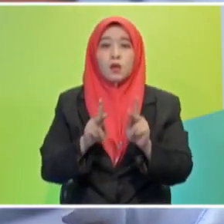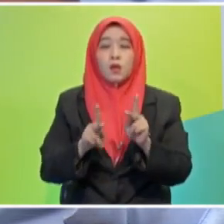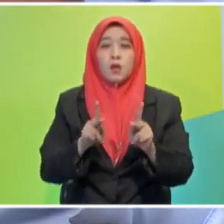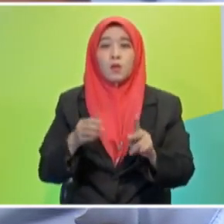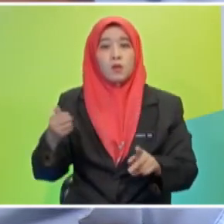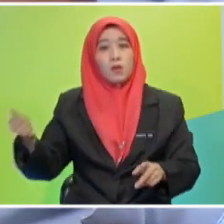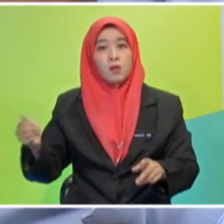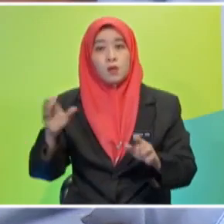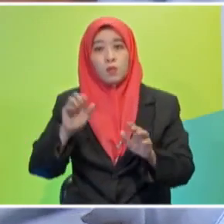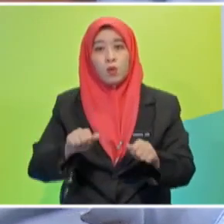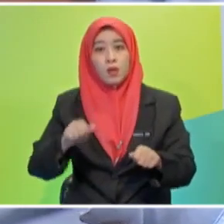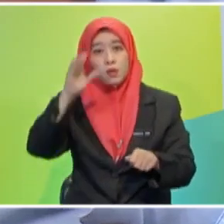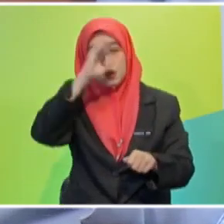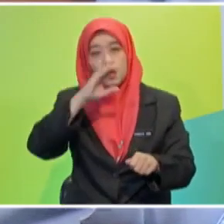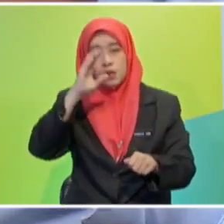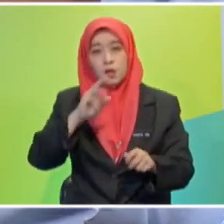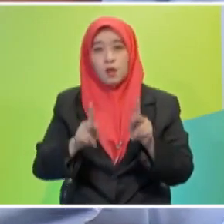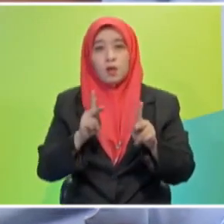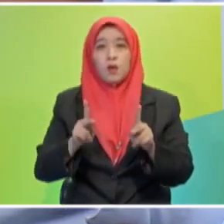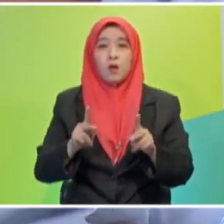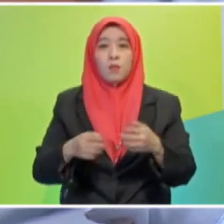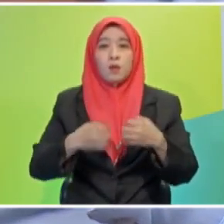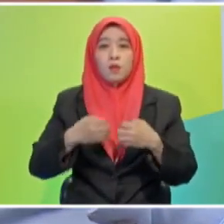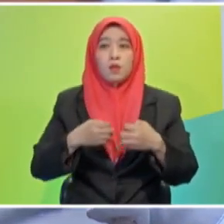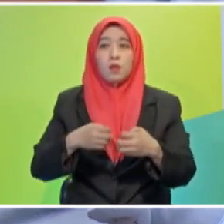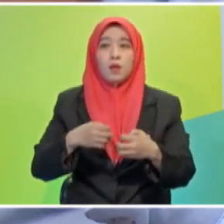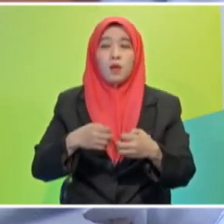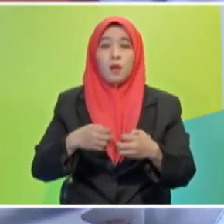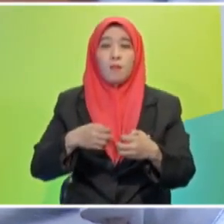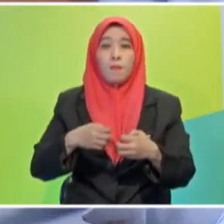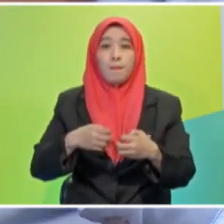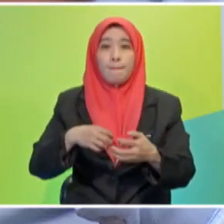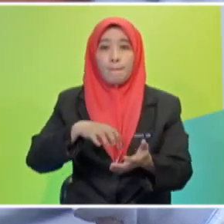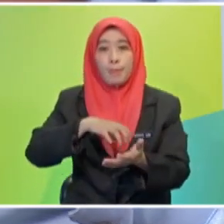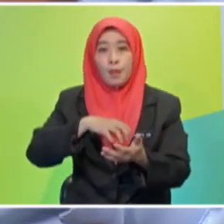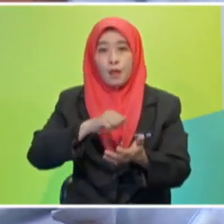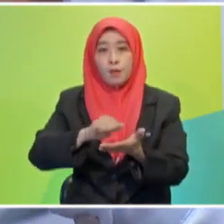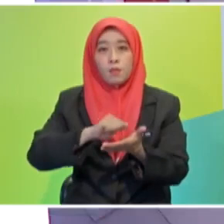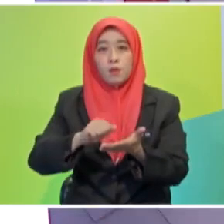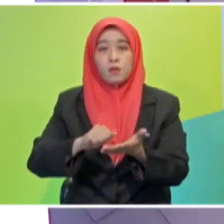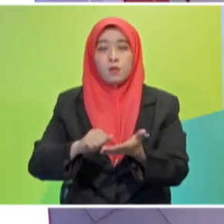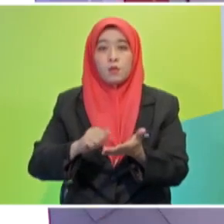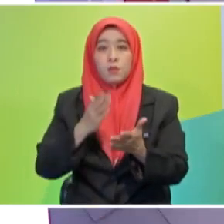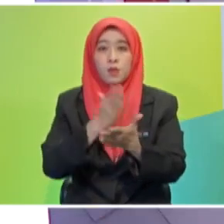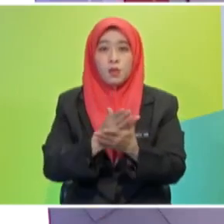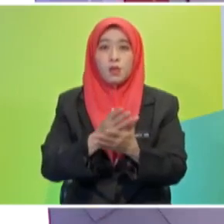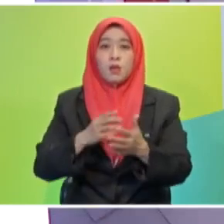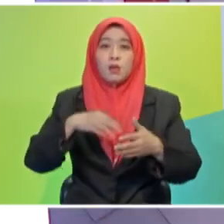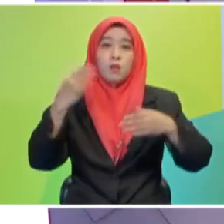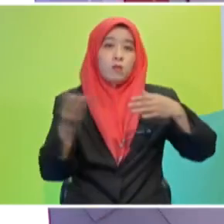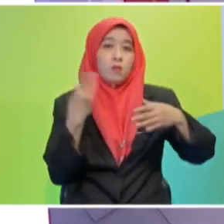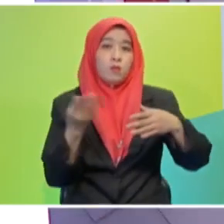putaran dan mesin basuh drum tersebut akan berhenti berputar. Ya, macam tadi langkah yang